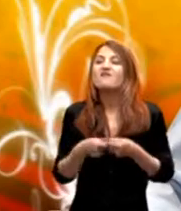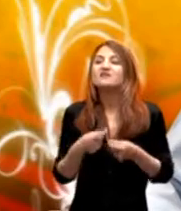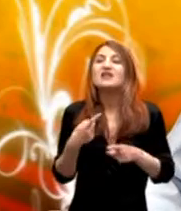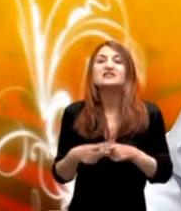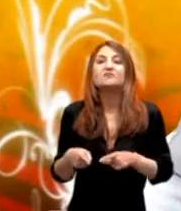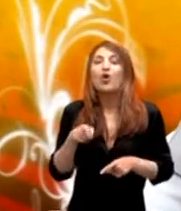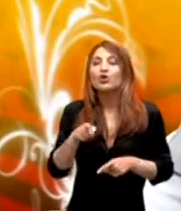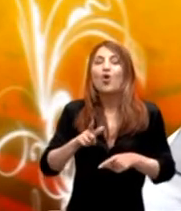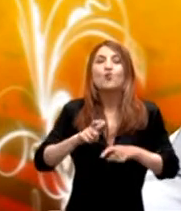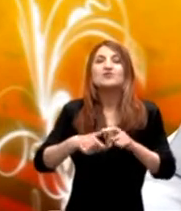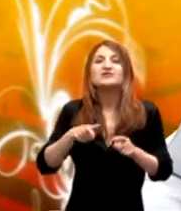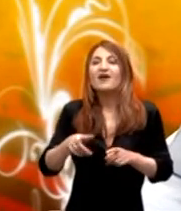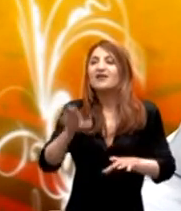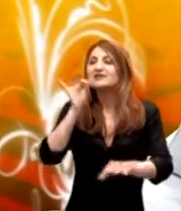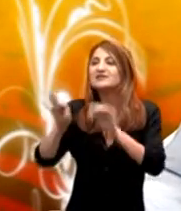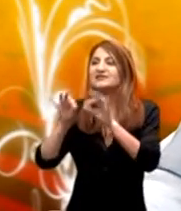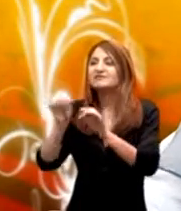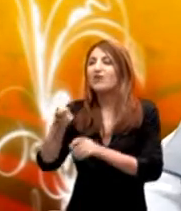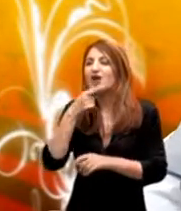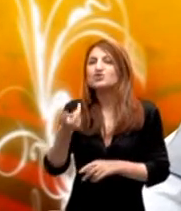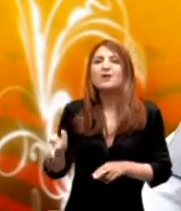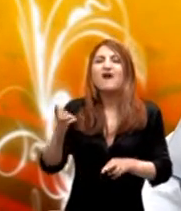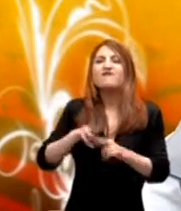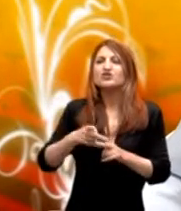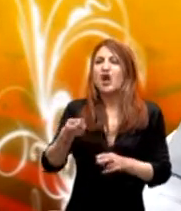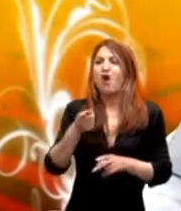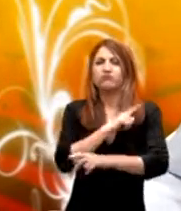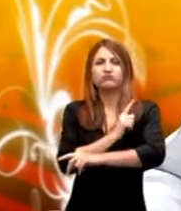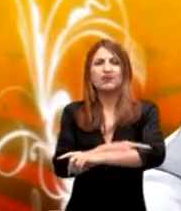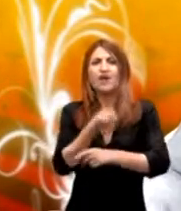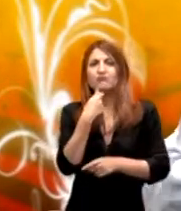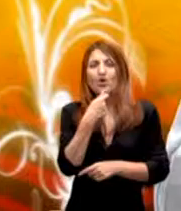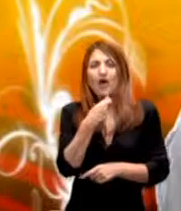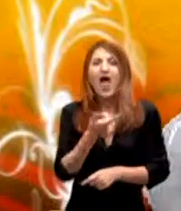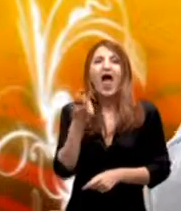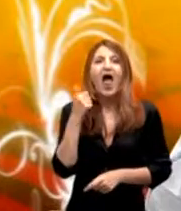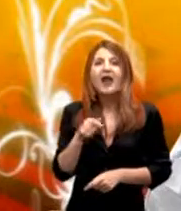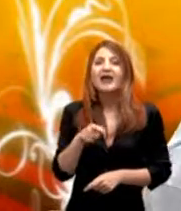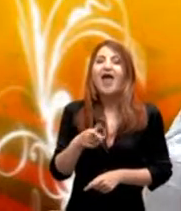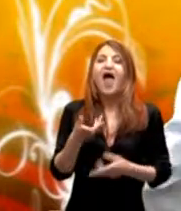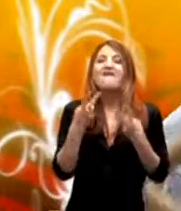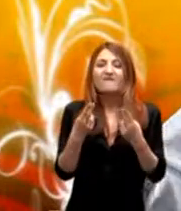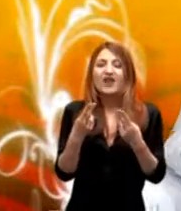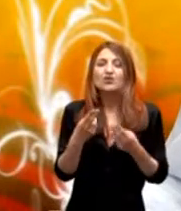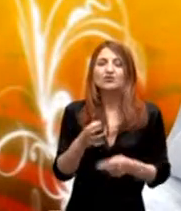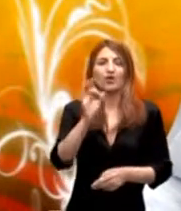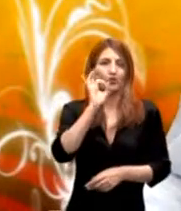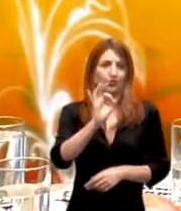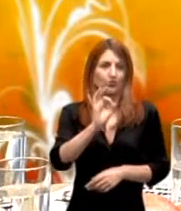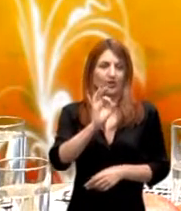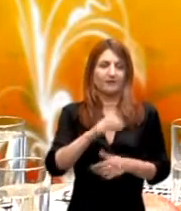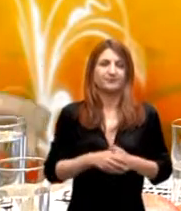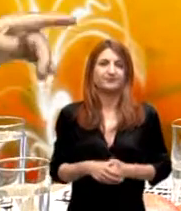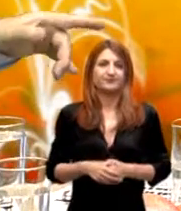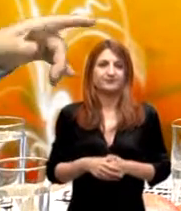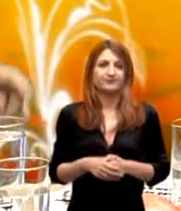jer se radi zapravo o izboru namirnica koje su energetski bogate, ali hranidbeno nula. Zato se i apelira